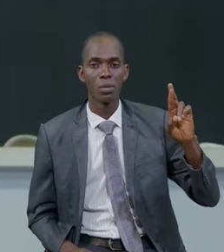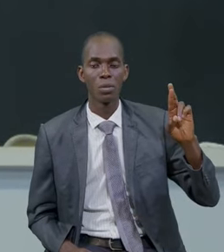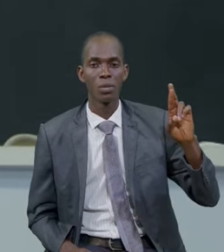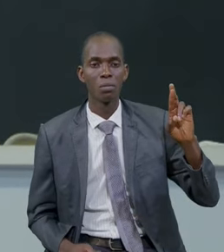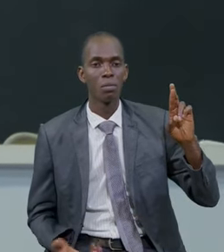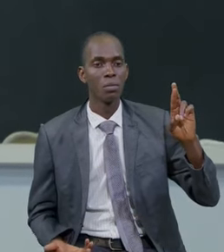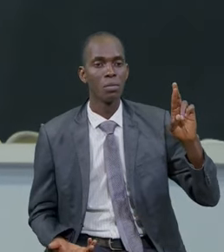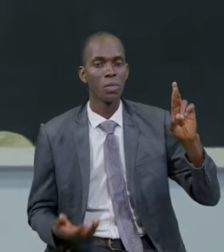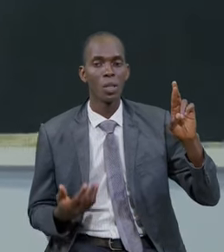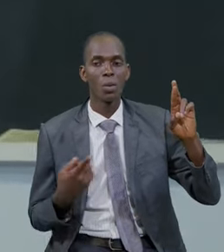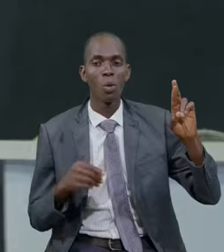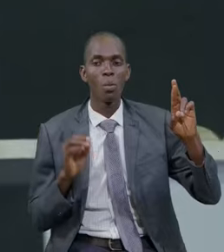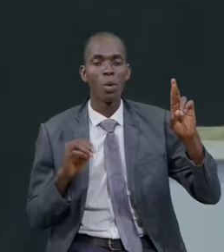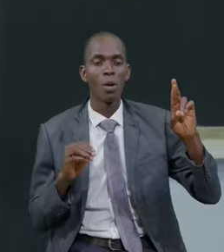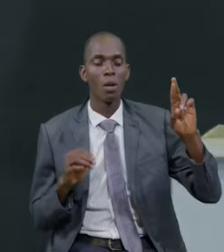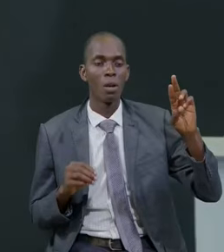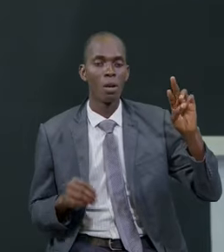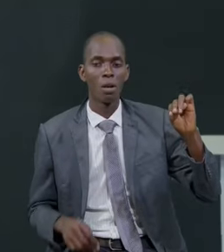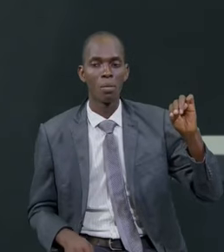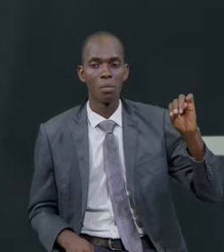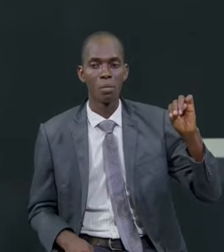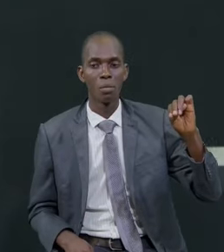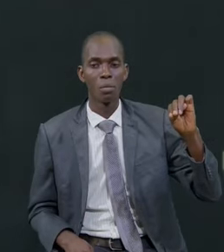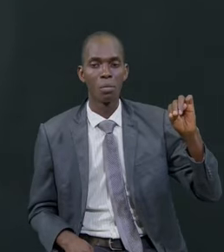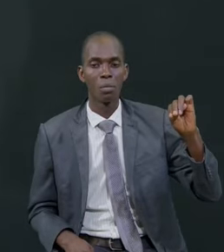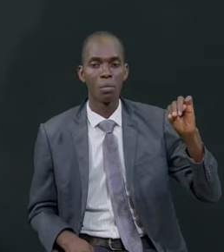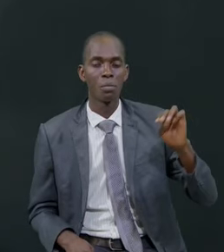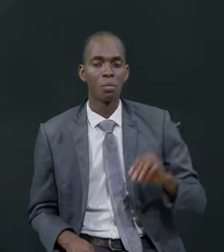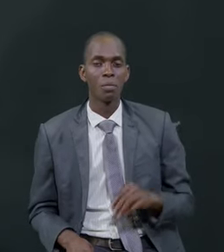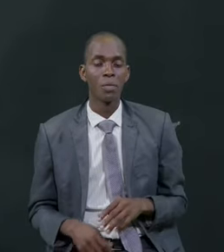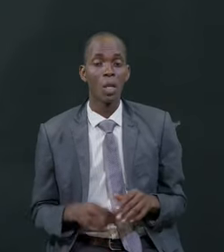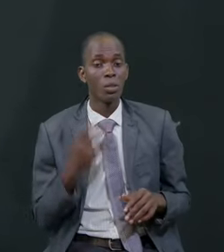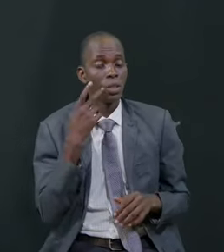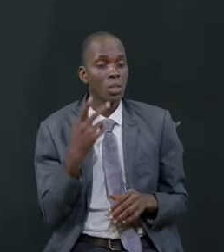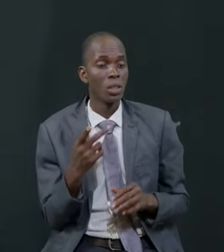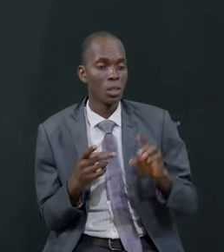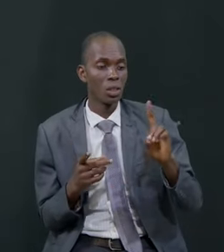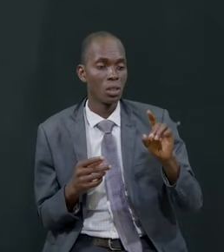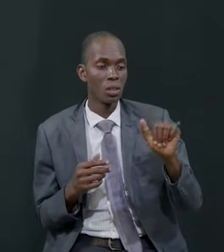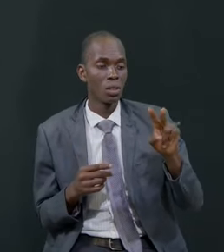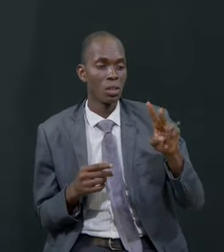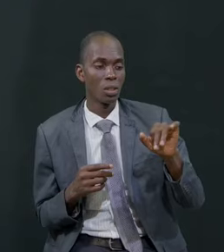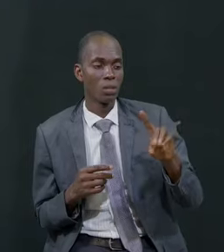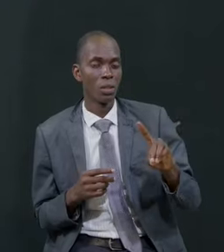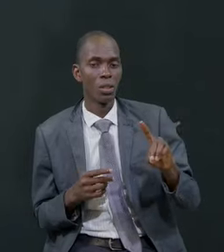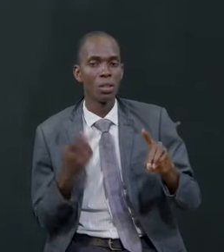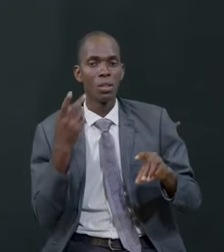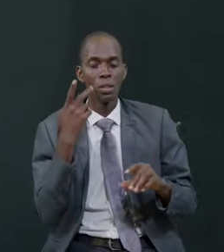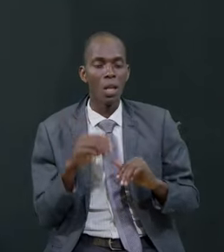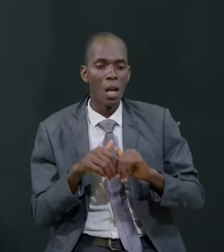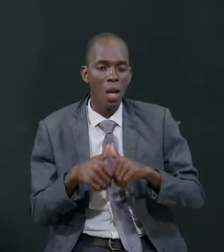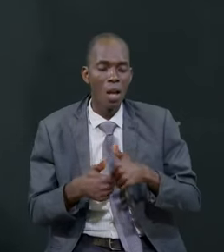T-R-A-N-S-F-O-R-E-M. Ça, c'est le mot en anglais. Regardez David, comment l'onction qu'il a reçue